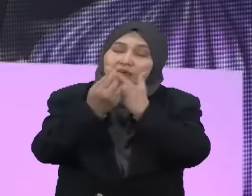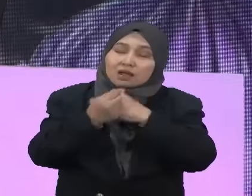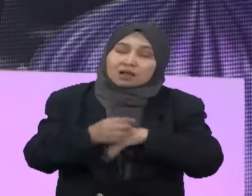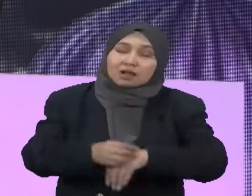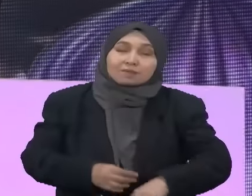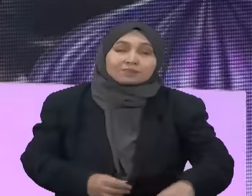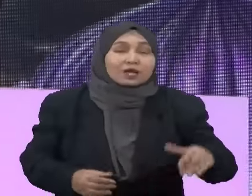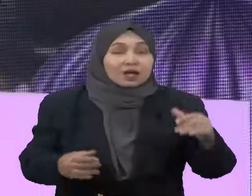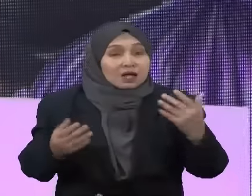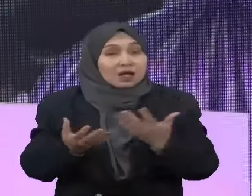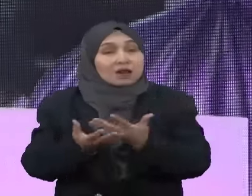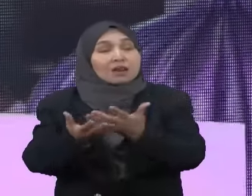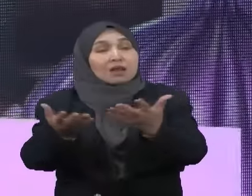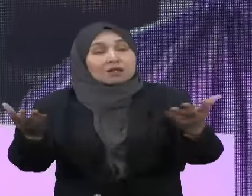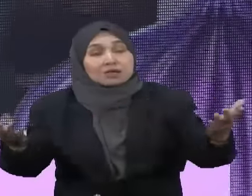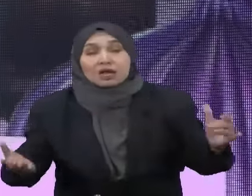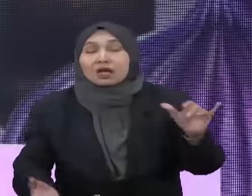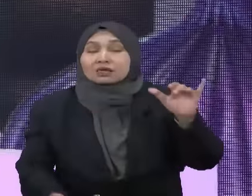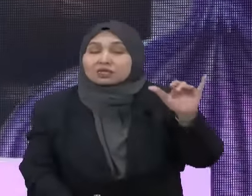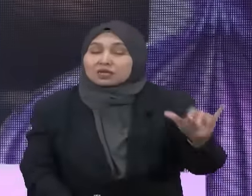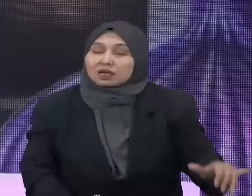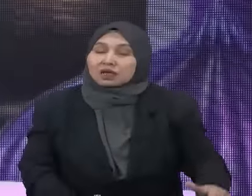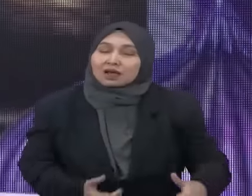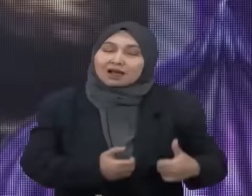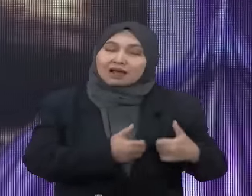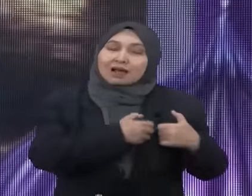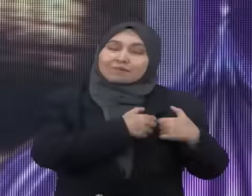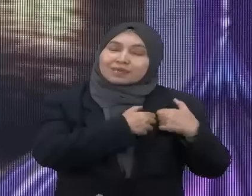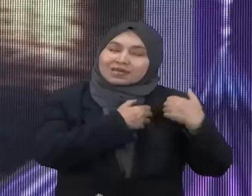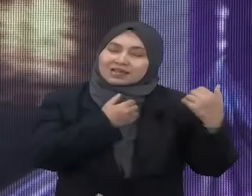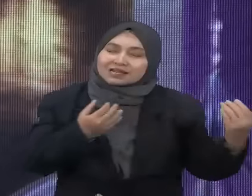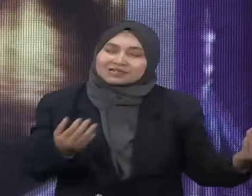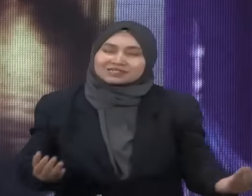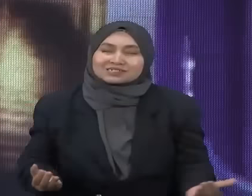alaika, ya Habib salam